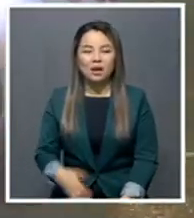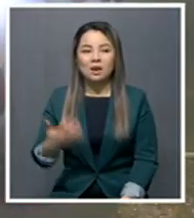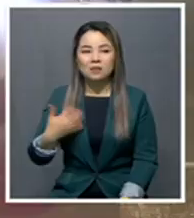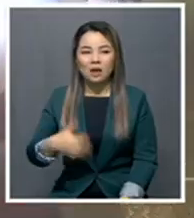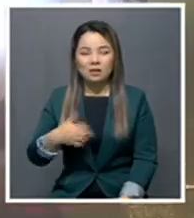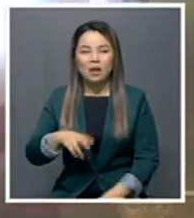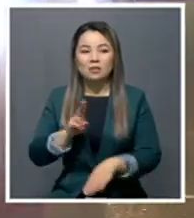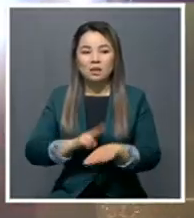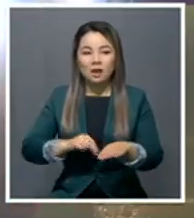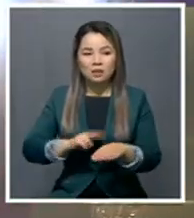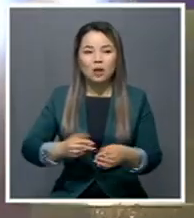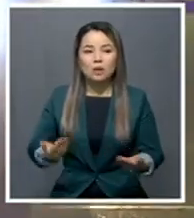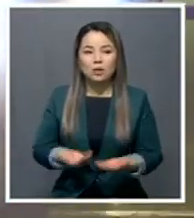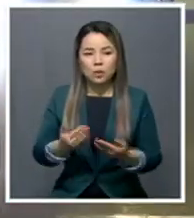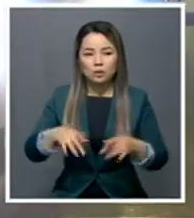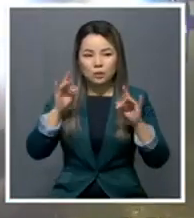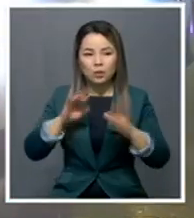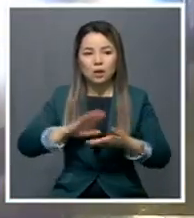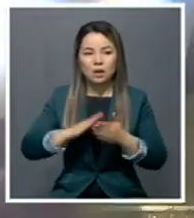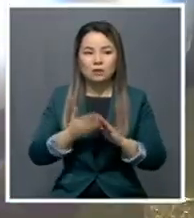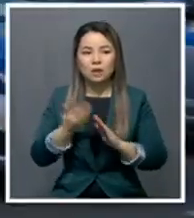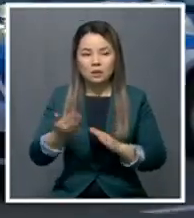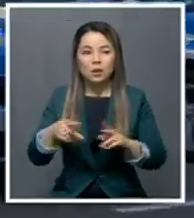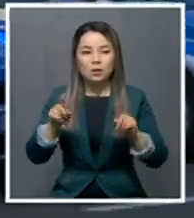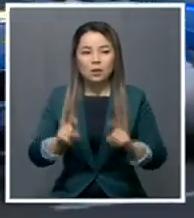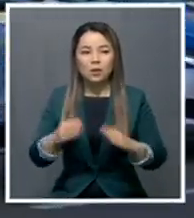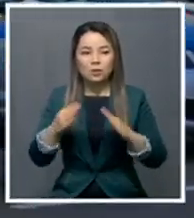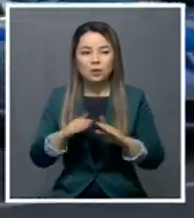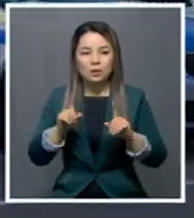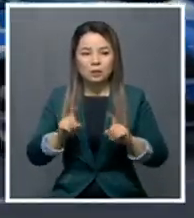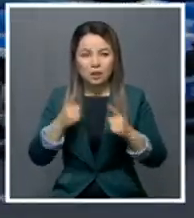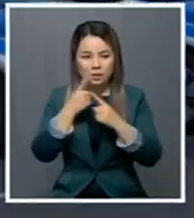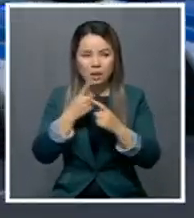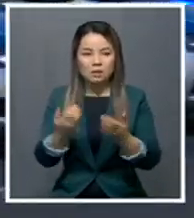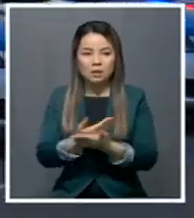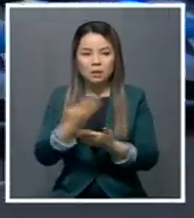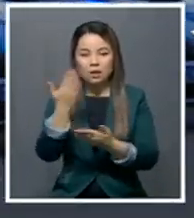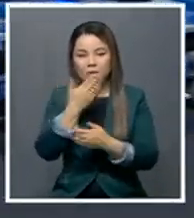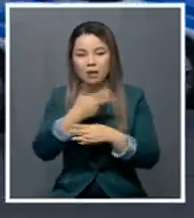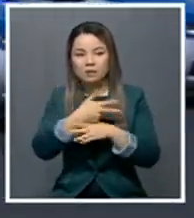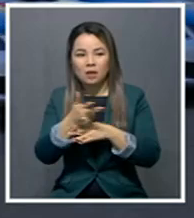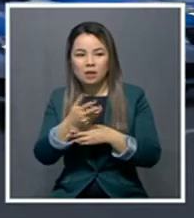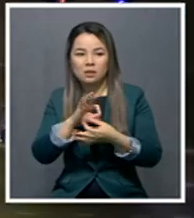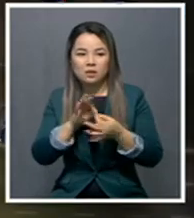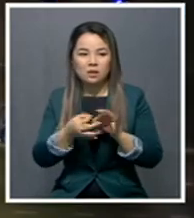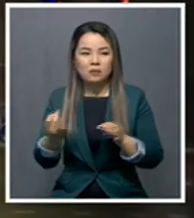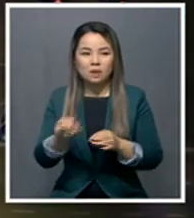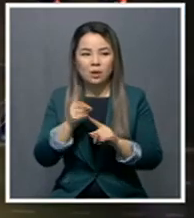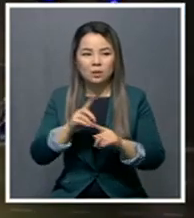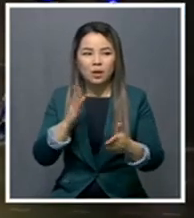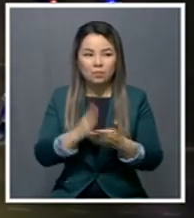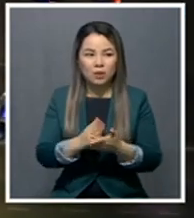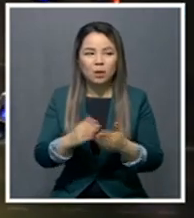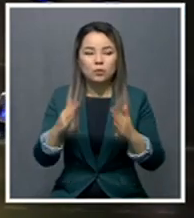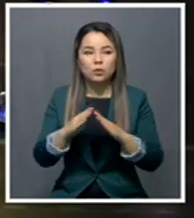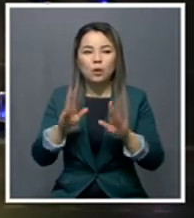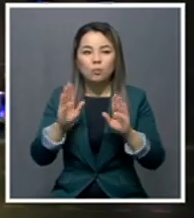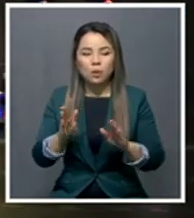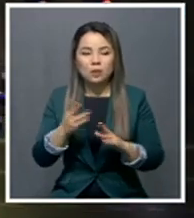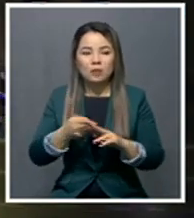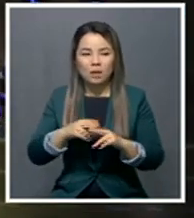Тараздың тәртіп сақшылары тұрғындарды төтенше жағдайда үйде отыруға шақырып, ерекше видеороликте түсірді. Шахар орталығында үйде